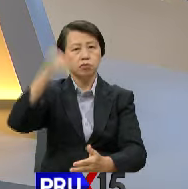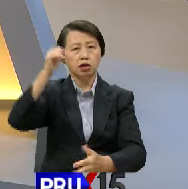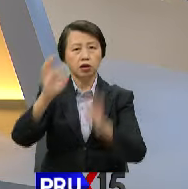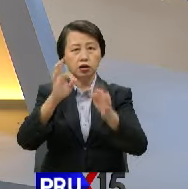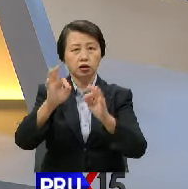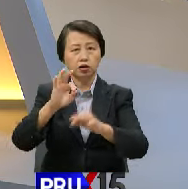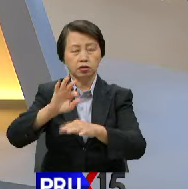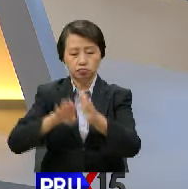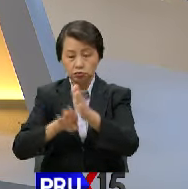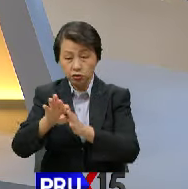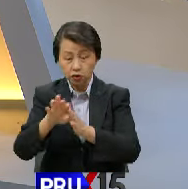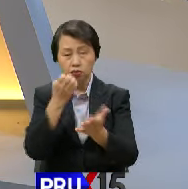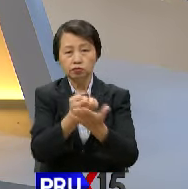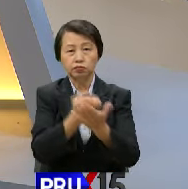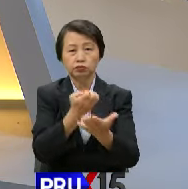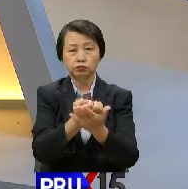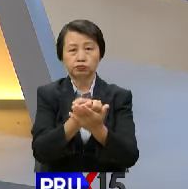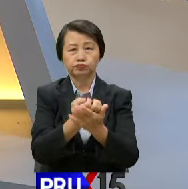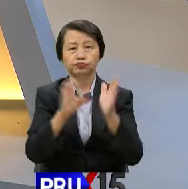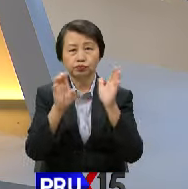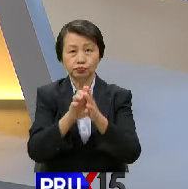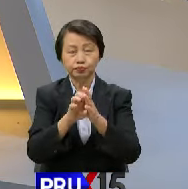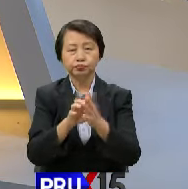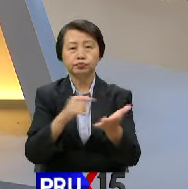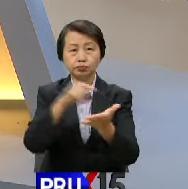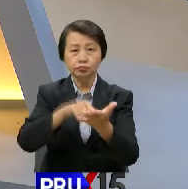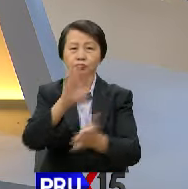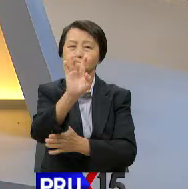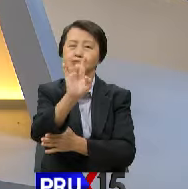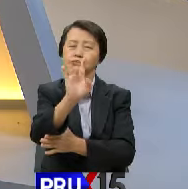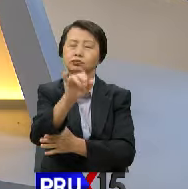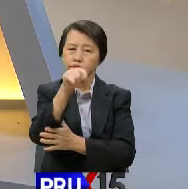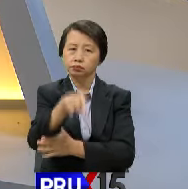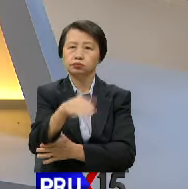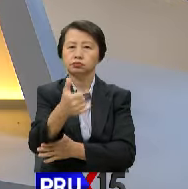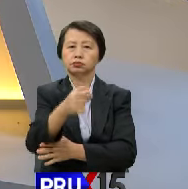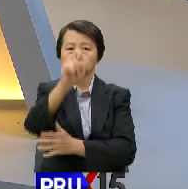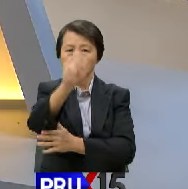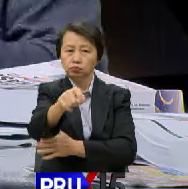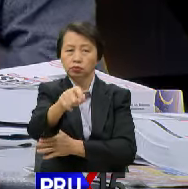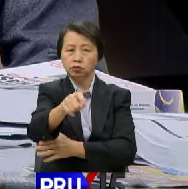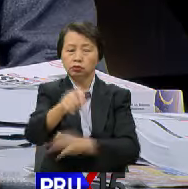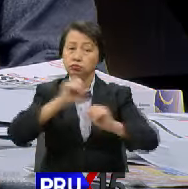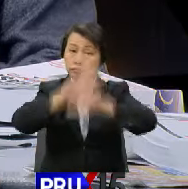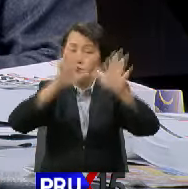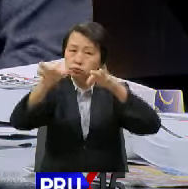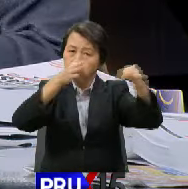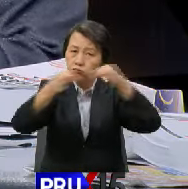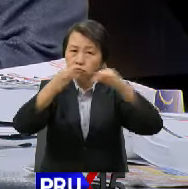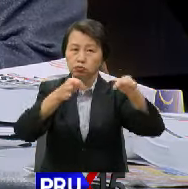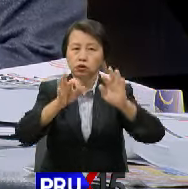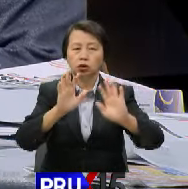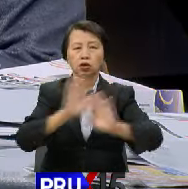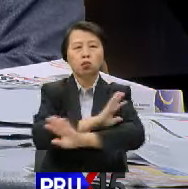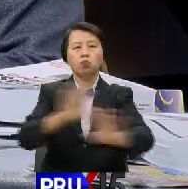penyebaran ekonomi tersebut misalnya jadi ini sesuatu yang perlu diberikan pencerahan dan tak